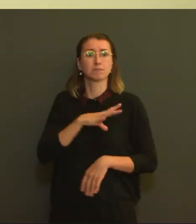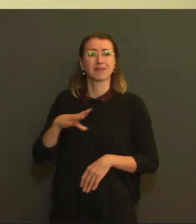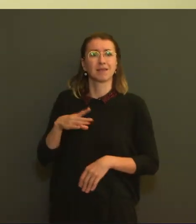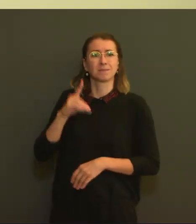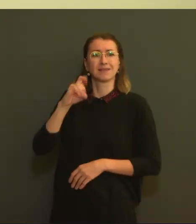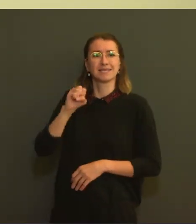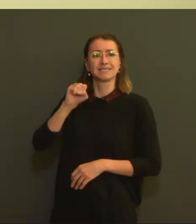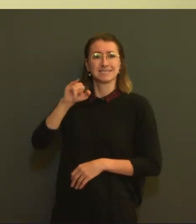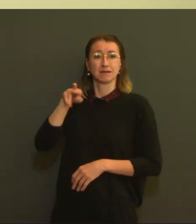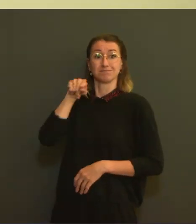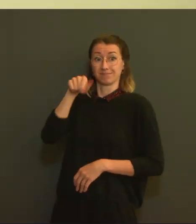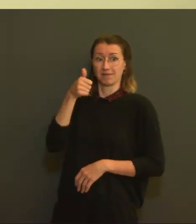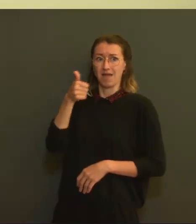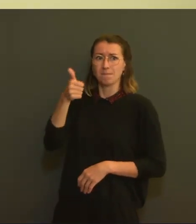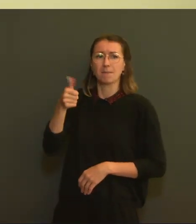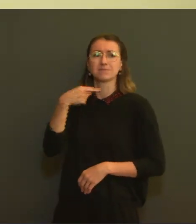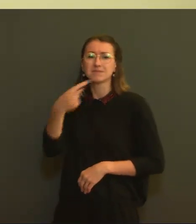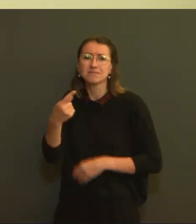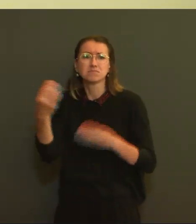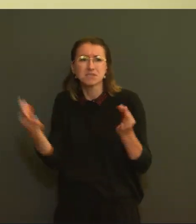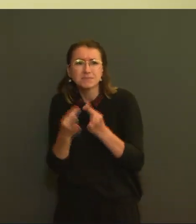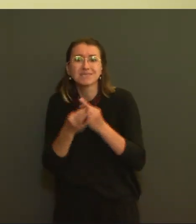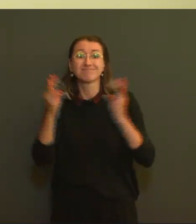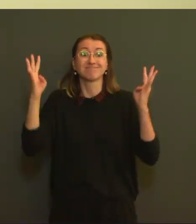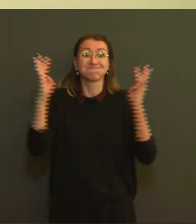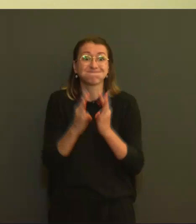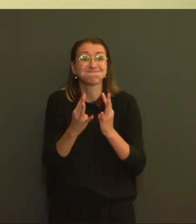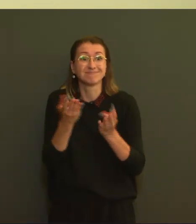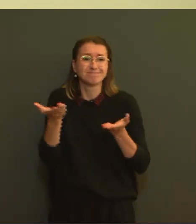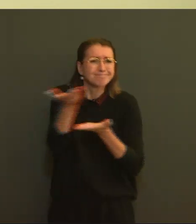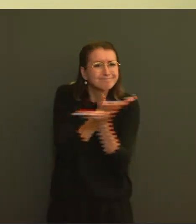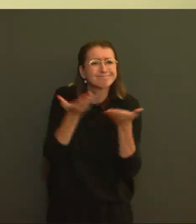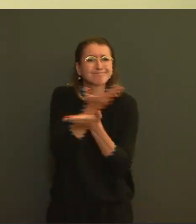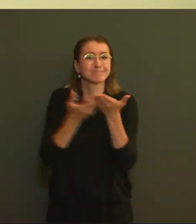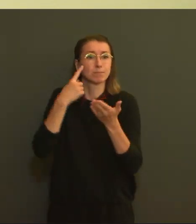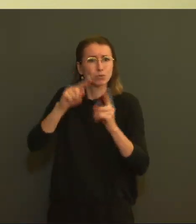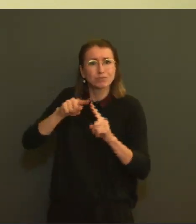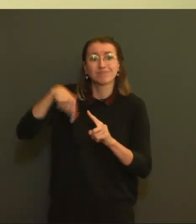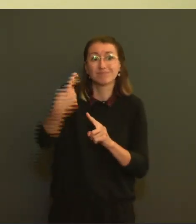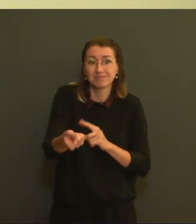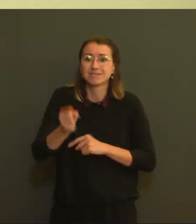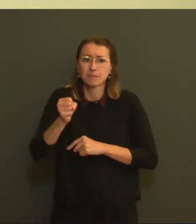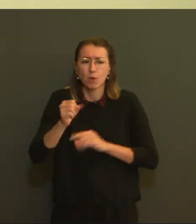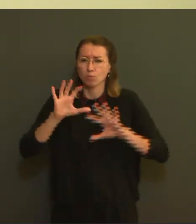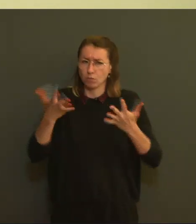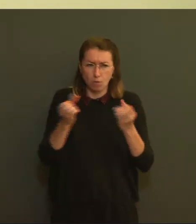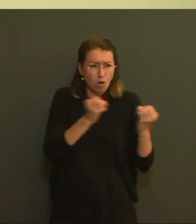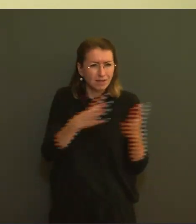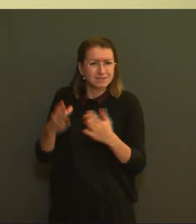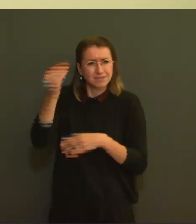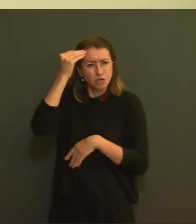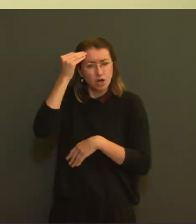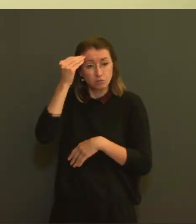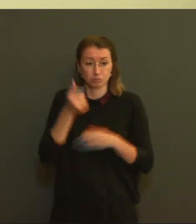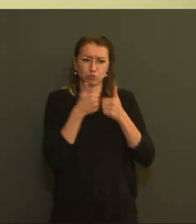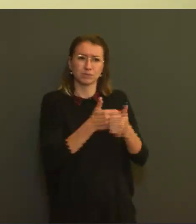les modalités de cette rentrée scolaire et en se basant notamment sur les avis du groupe d'experts, le GEIS, qui en a fourni